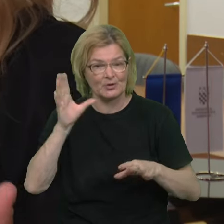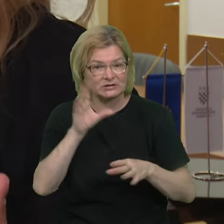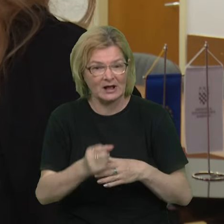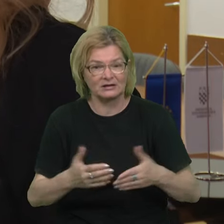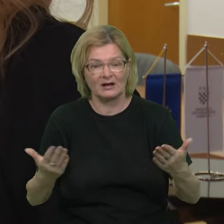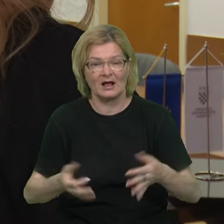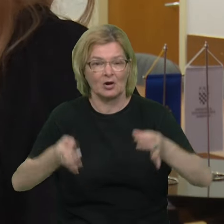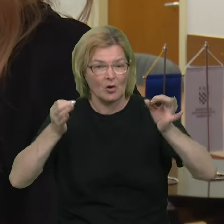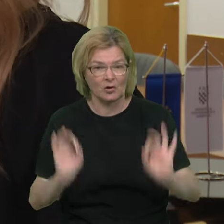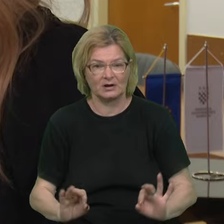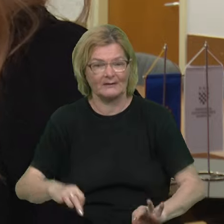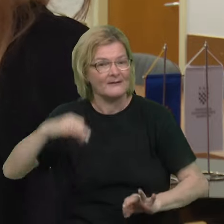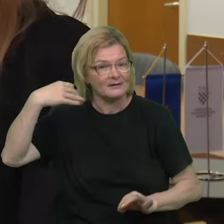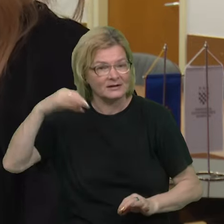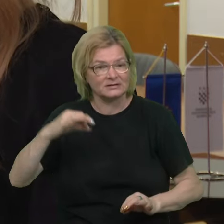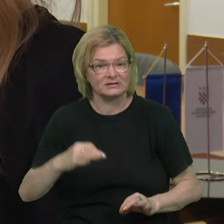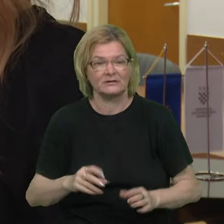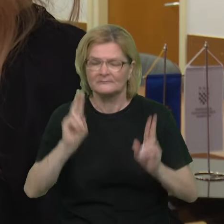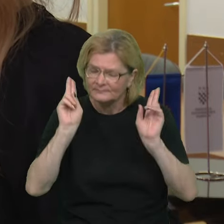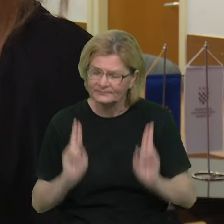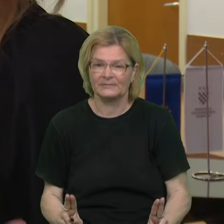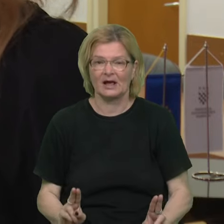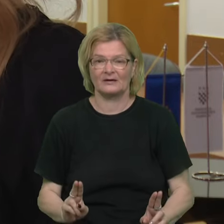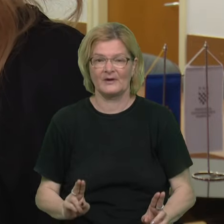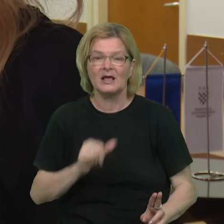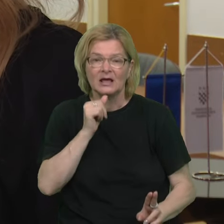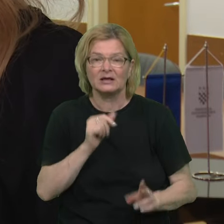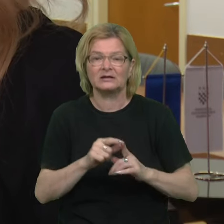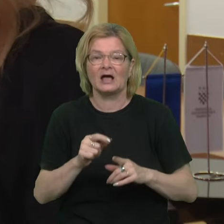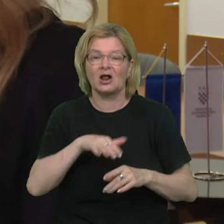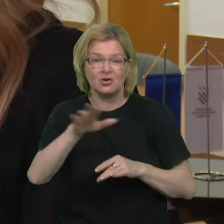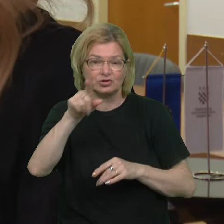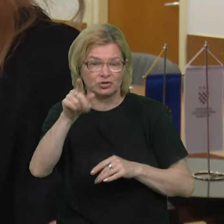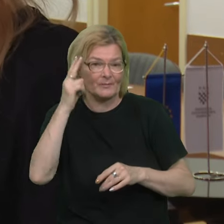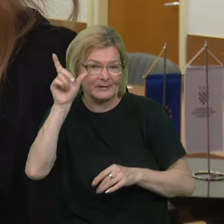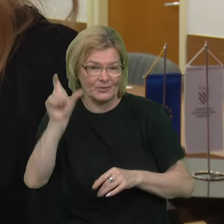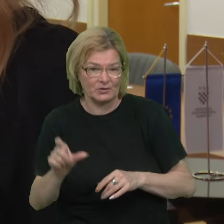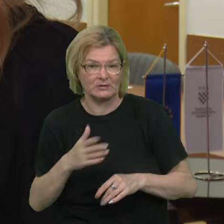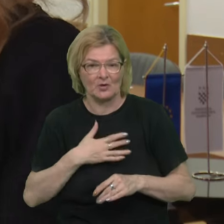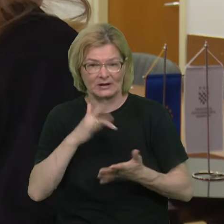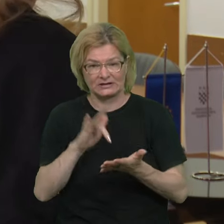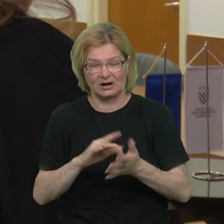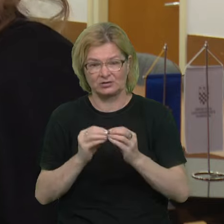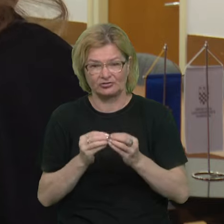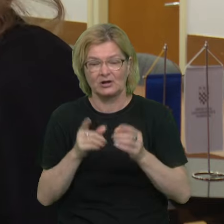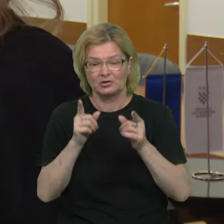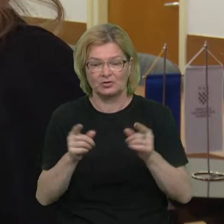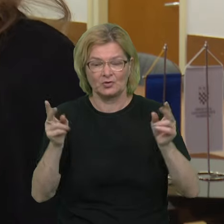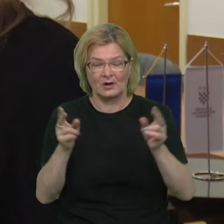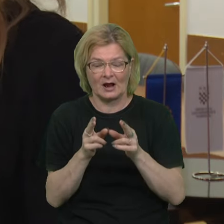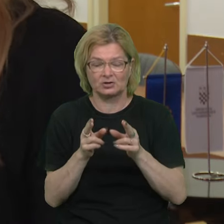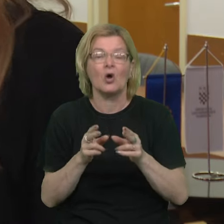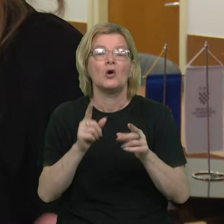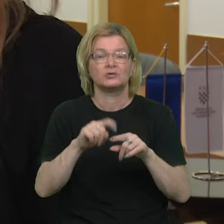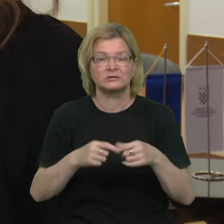budem prepoznatljiva kao originalna, jedinstvena, autentična i da klijenti to prepoznaju, dakle to moje ciljano tržište.